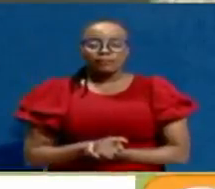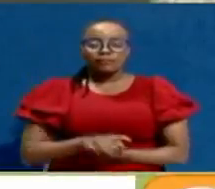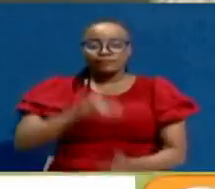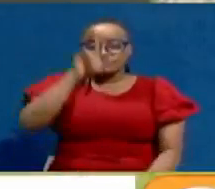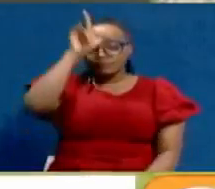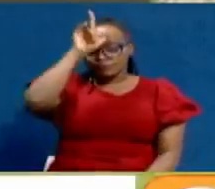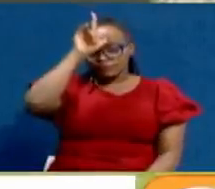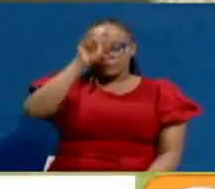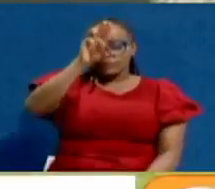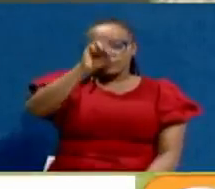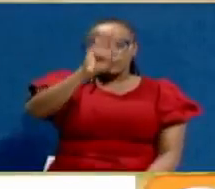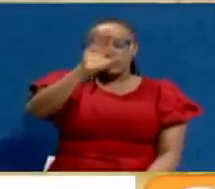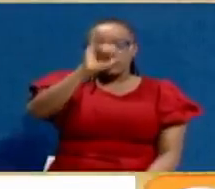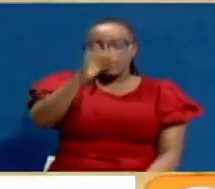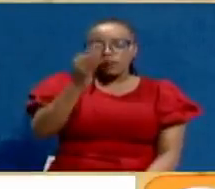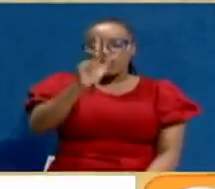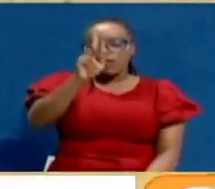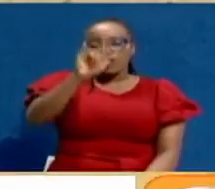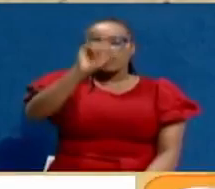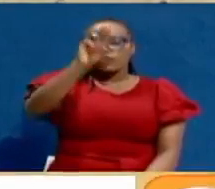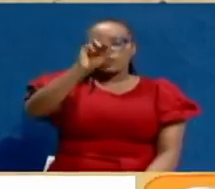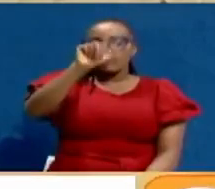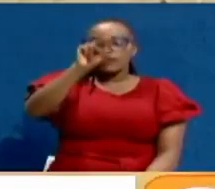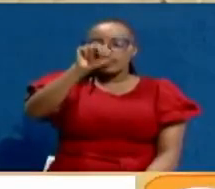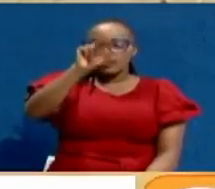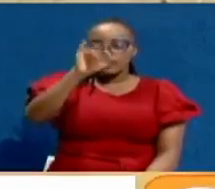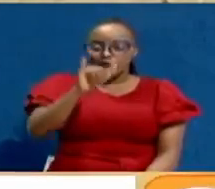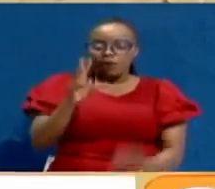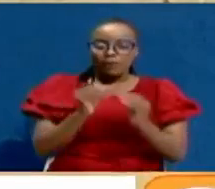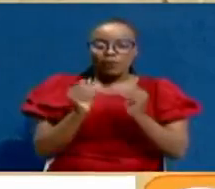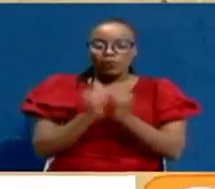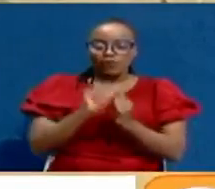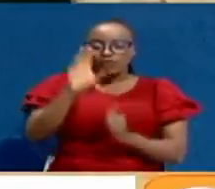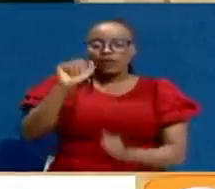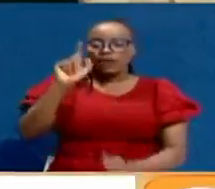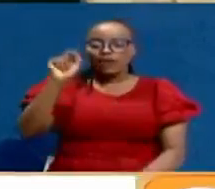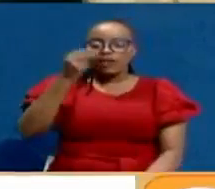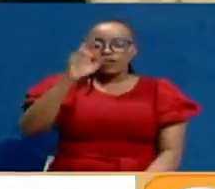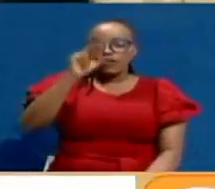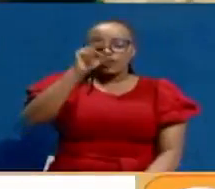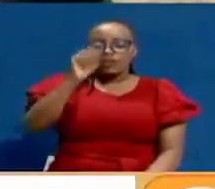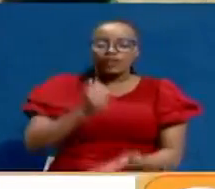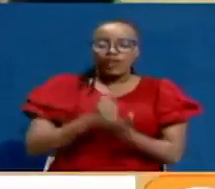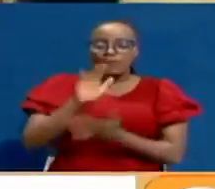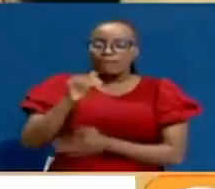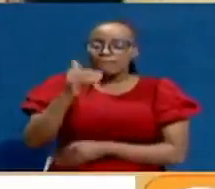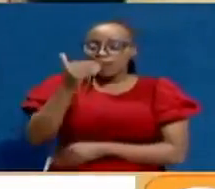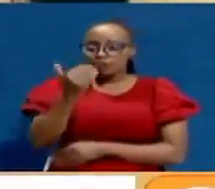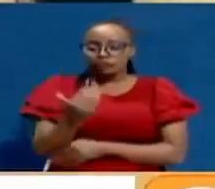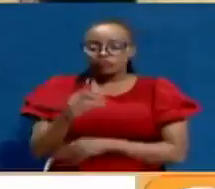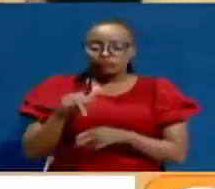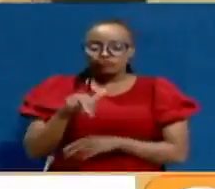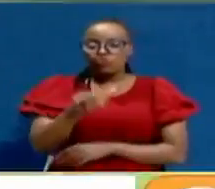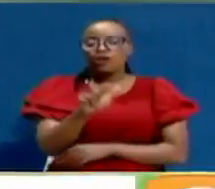Kijiji cha Mbai, eneo bunge la Kiminini. Tunakutana na Katherine Khaemba akimsaidia mwanawe Immaculate Khaemba